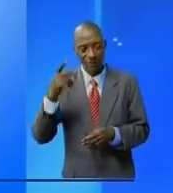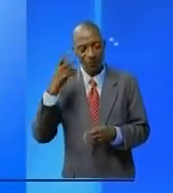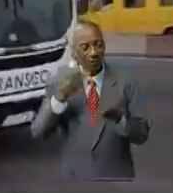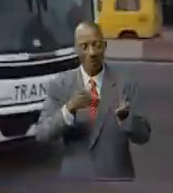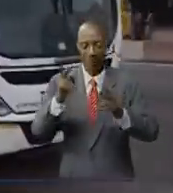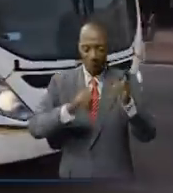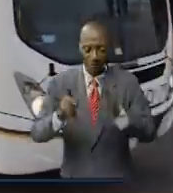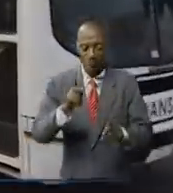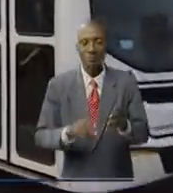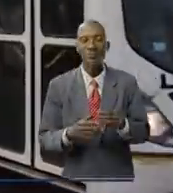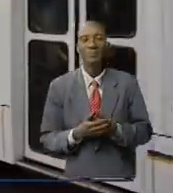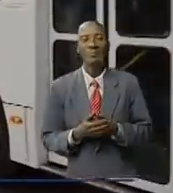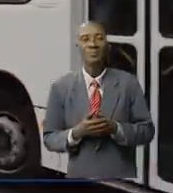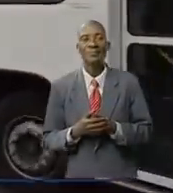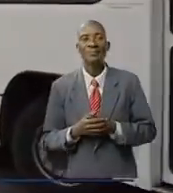reportage.